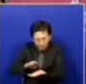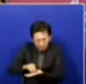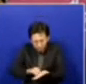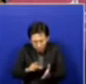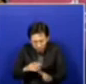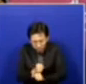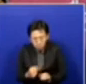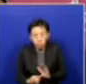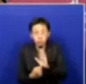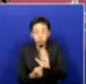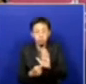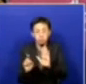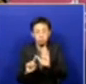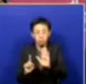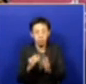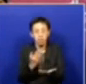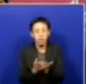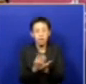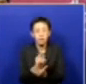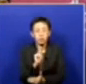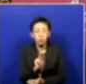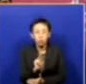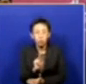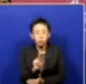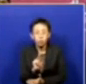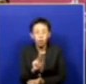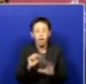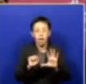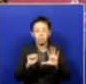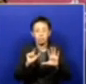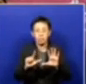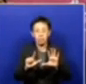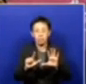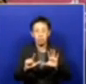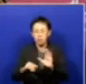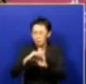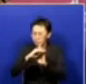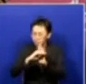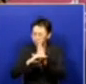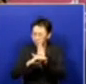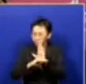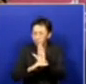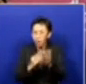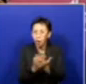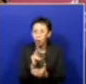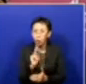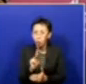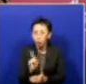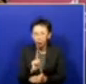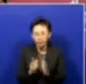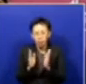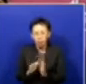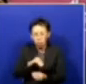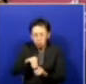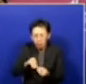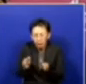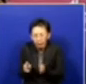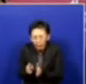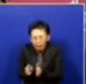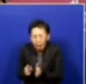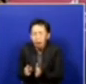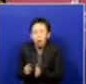าการกู้รายย่อยซอฟท์โลน 500,000 ล้านนี้มีกติกาการกู้กีดกันรายย่อยแล้วก็เอื้อราย